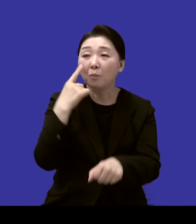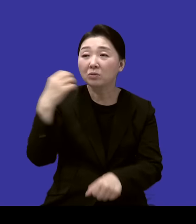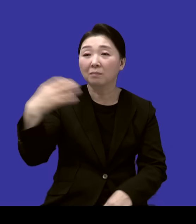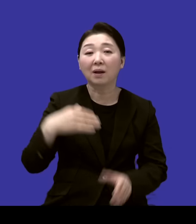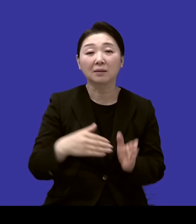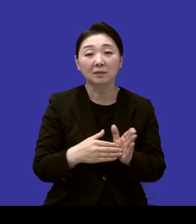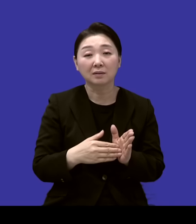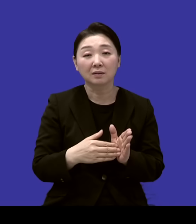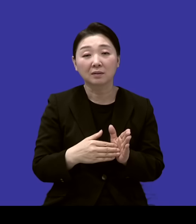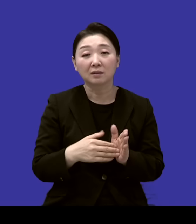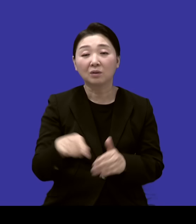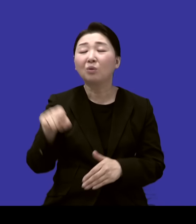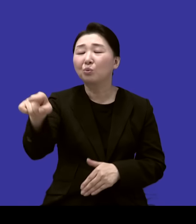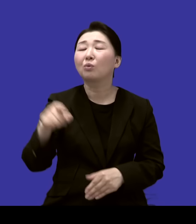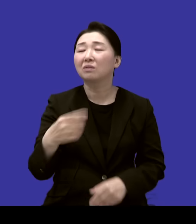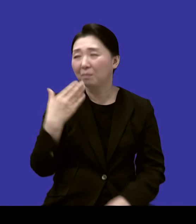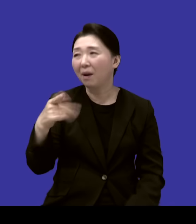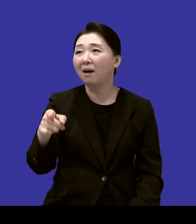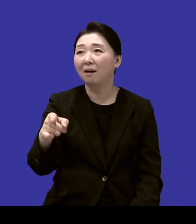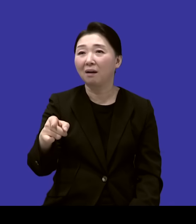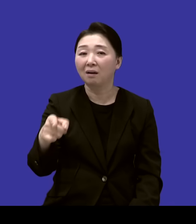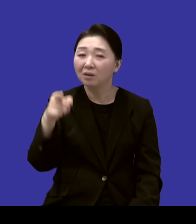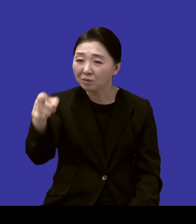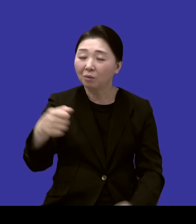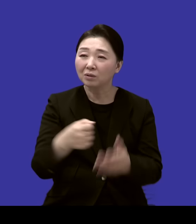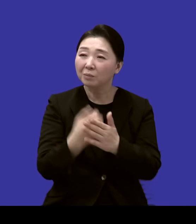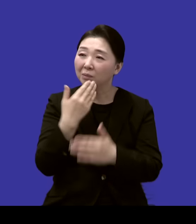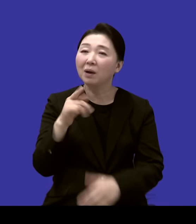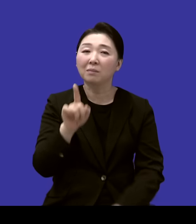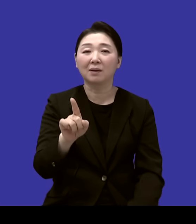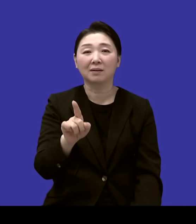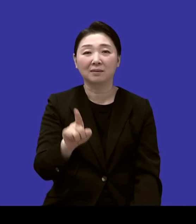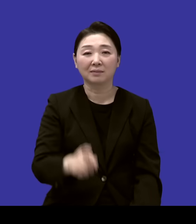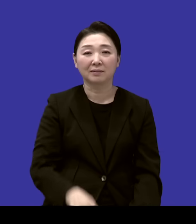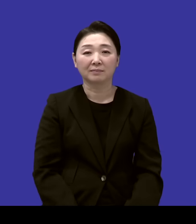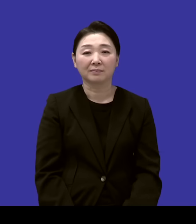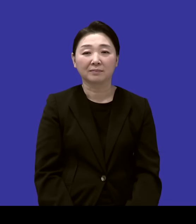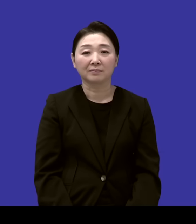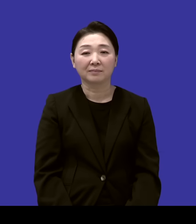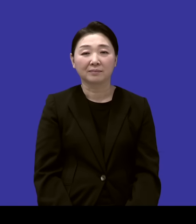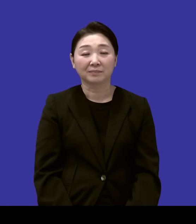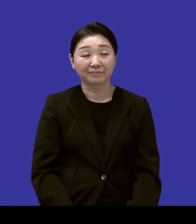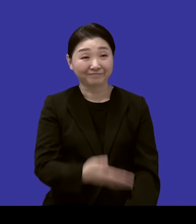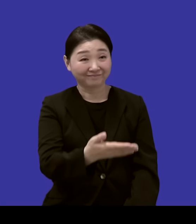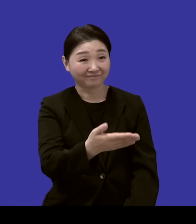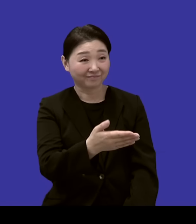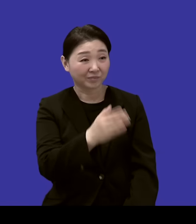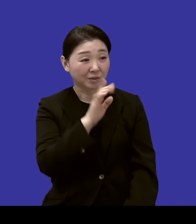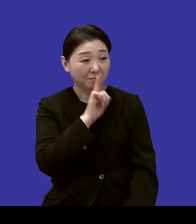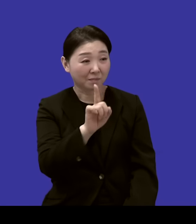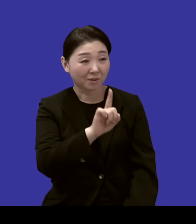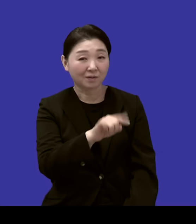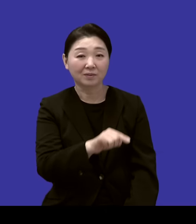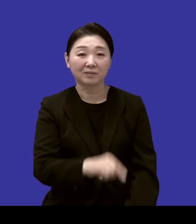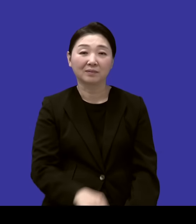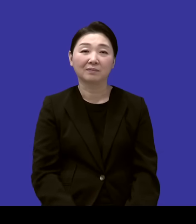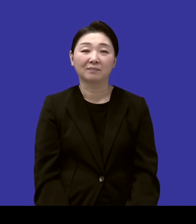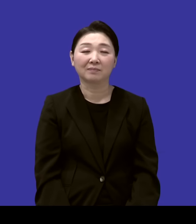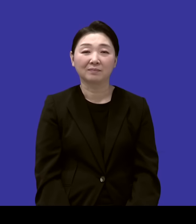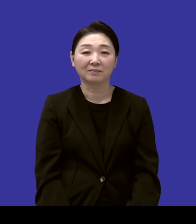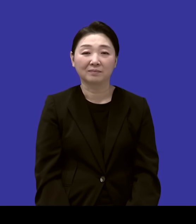해도 그건 너니까 할 수 있잖아. 그렇지. 당신이니까 할 수 있잖아 하는데 우리 선생님의 이야기는